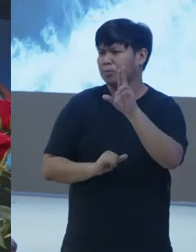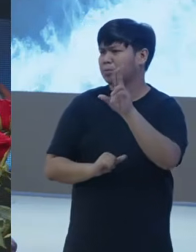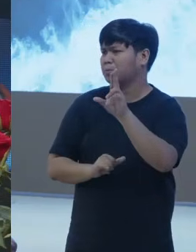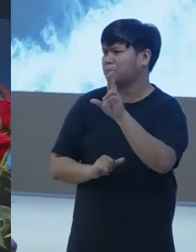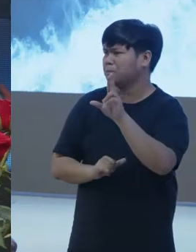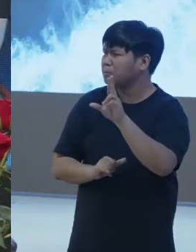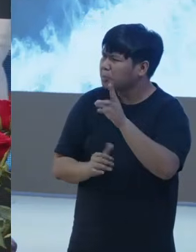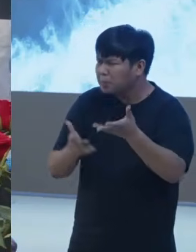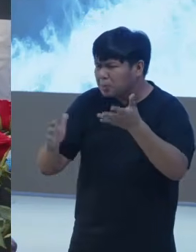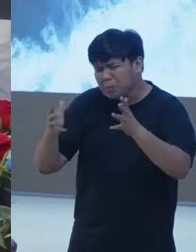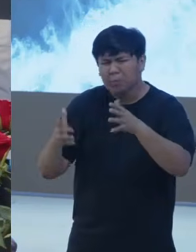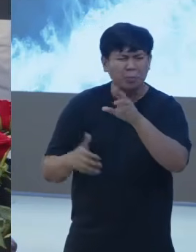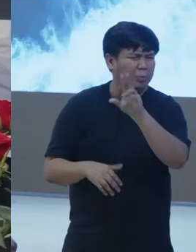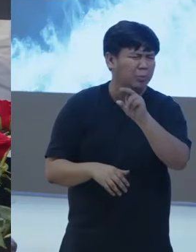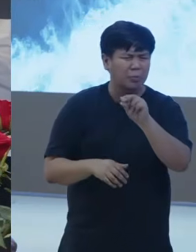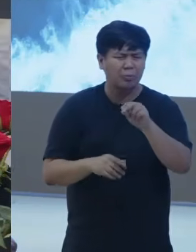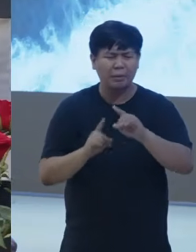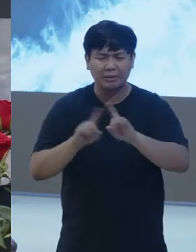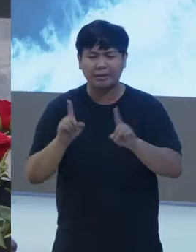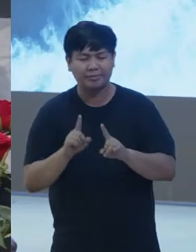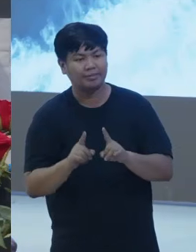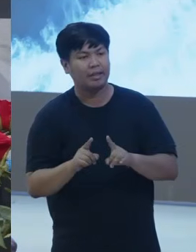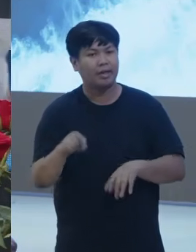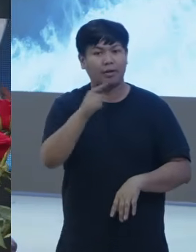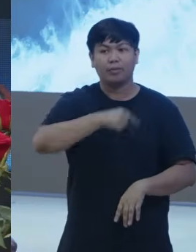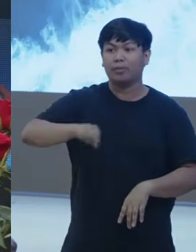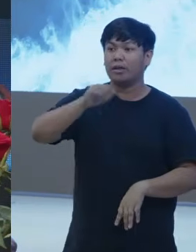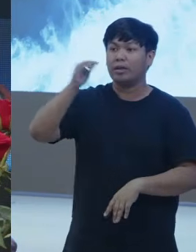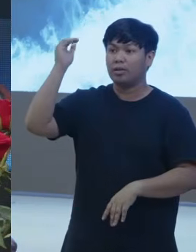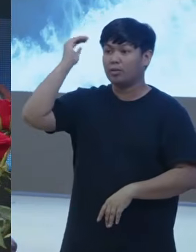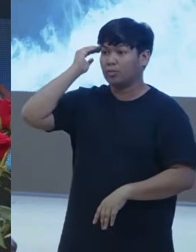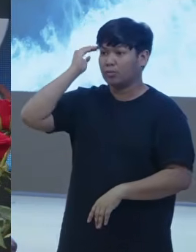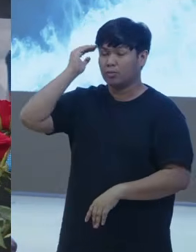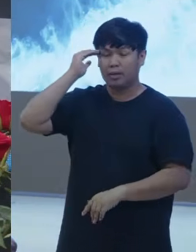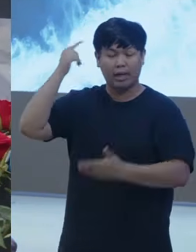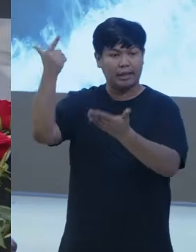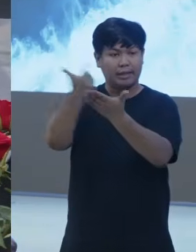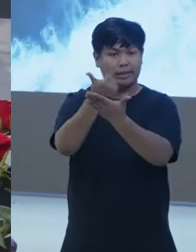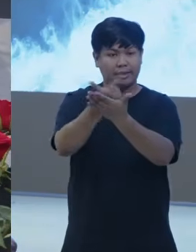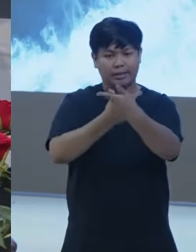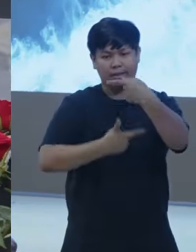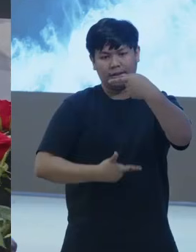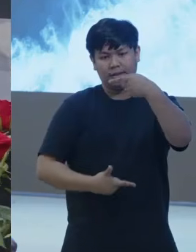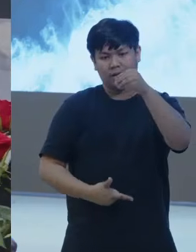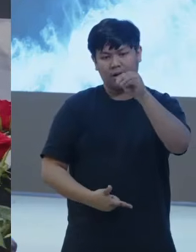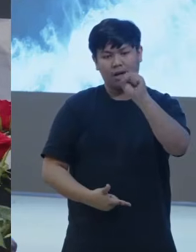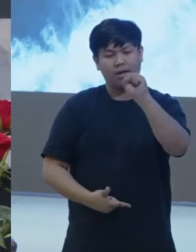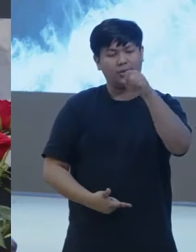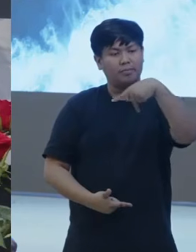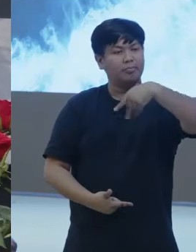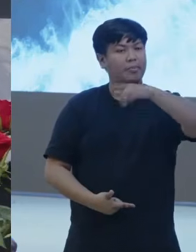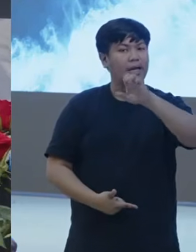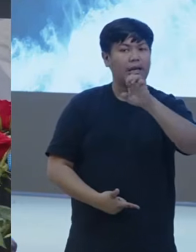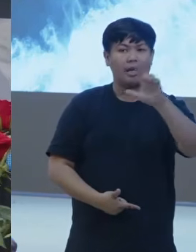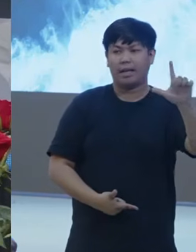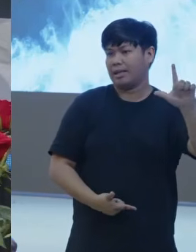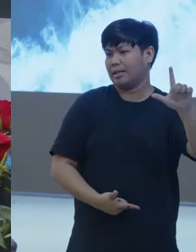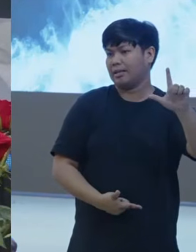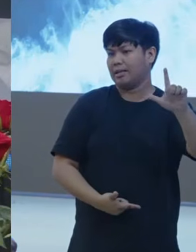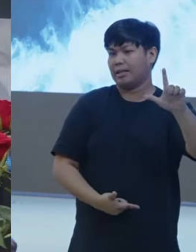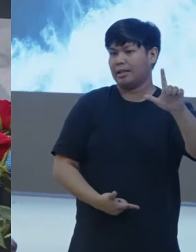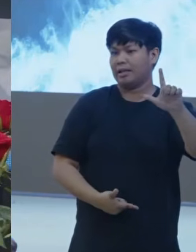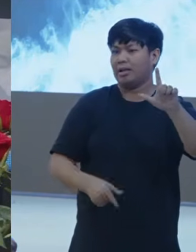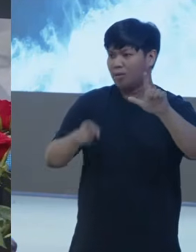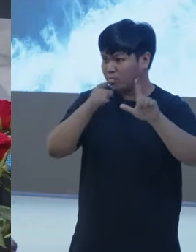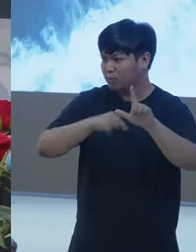kapatid, kasi nasanay na tayo na sa pagbibigay natin ng gospel,